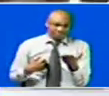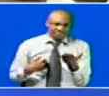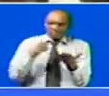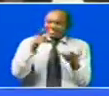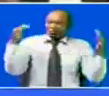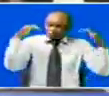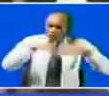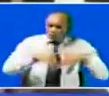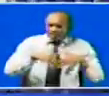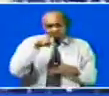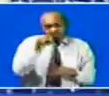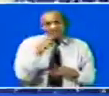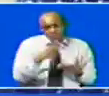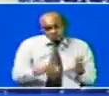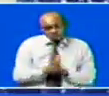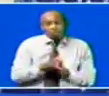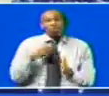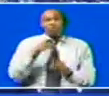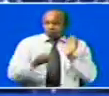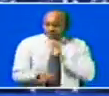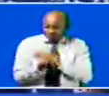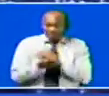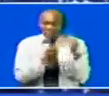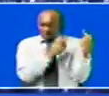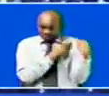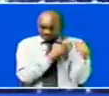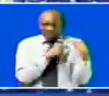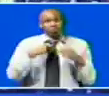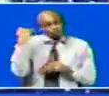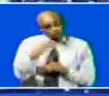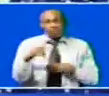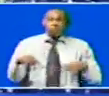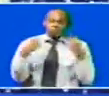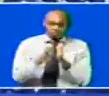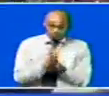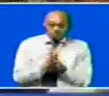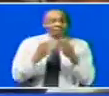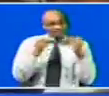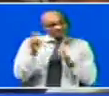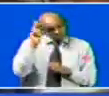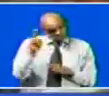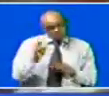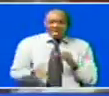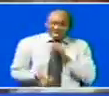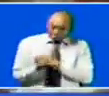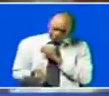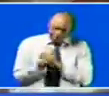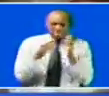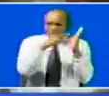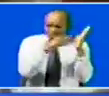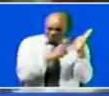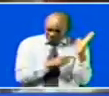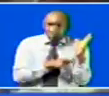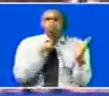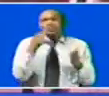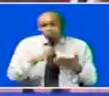kongamano la kufahamu na kuelezwa majukumu kama magavana, Rais Kenyatta alitoa taratibu na matarajio yake, kwani